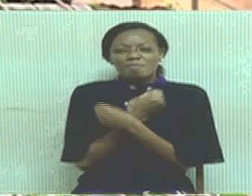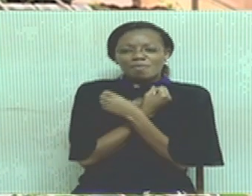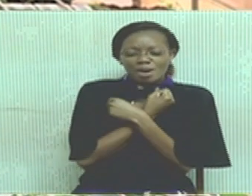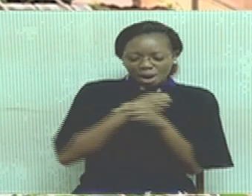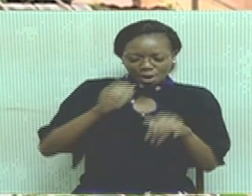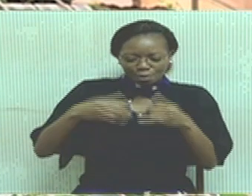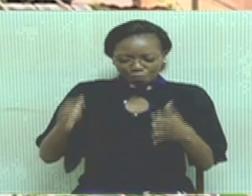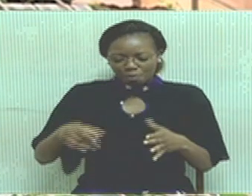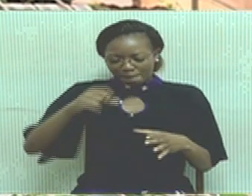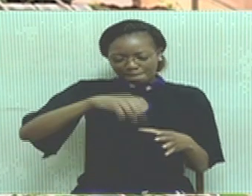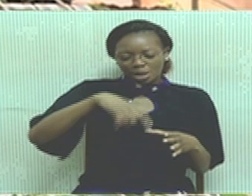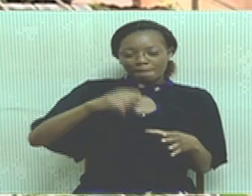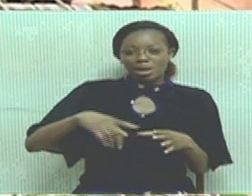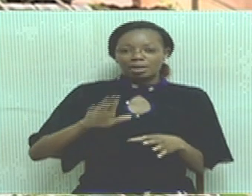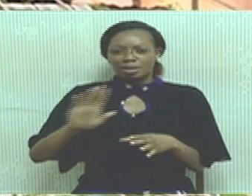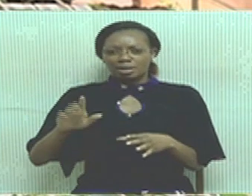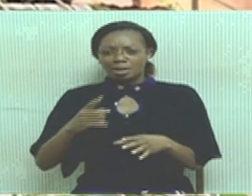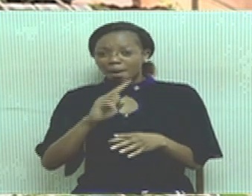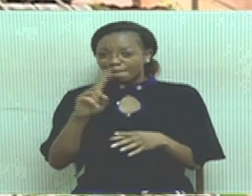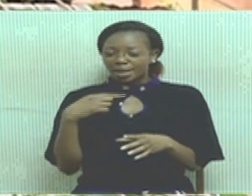tumeona baadhi ya hizo